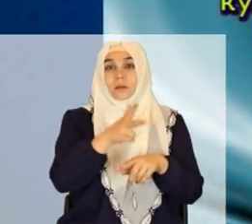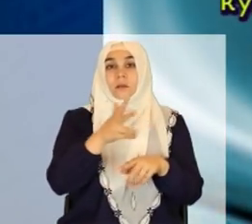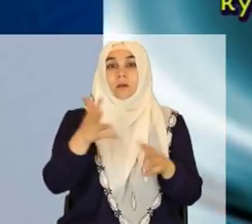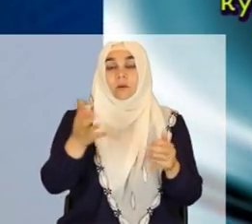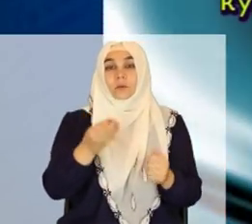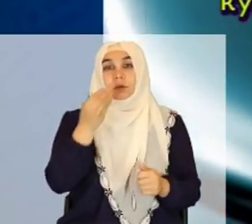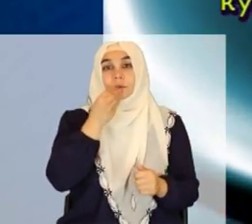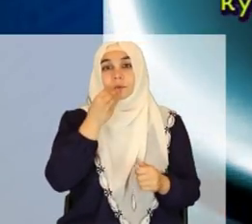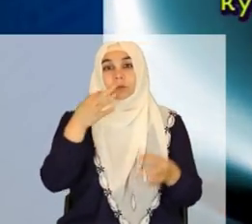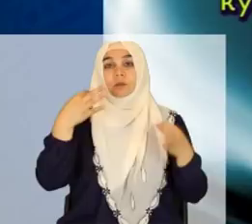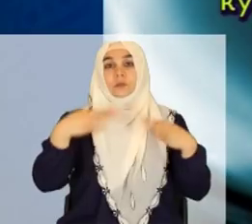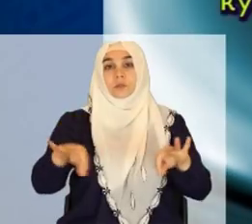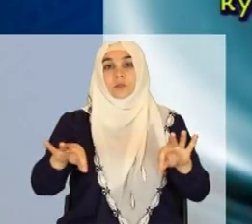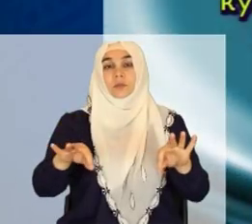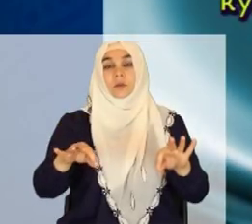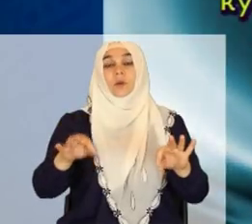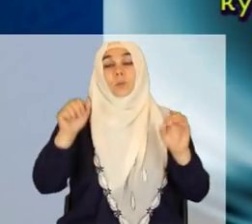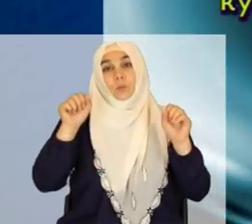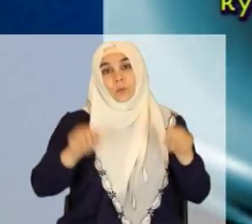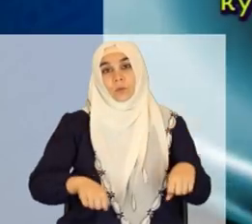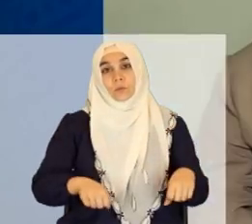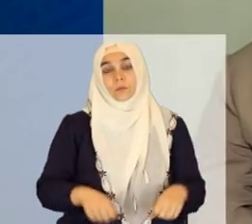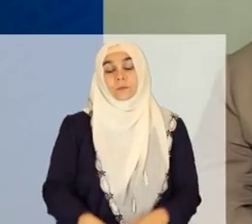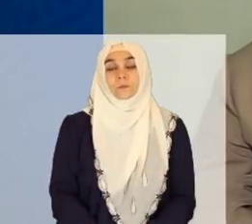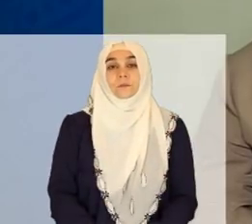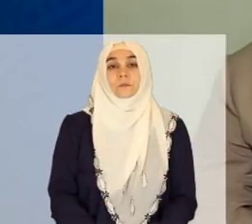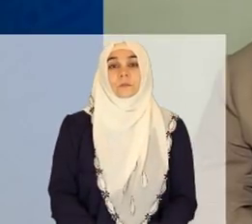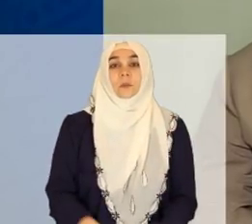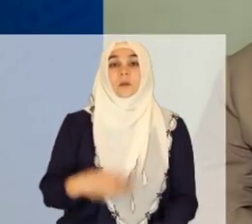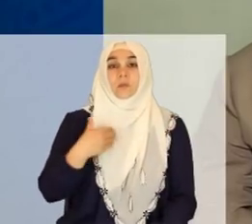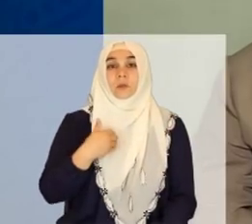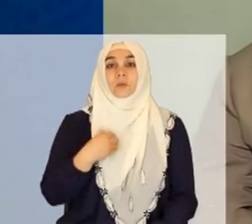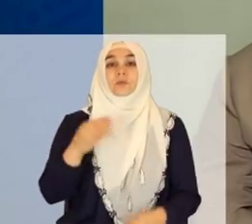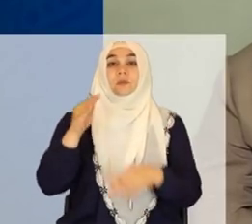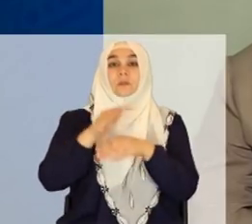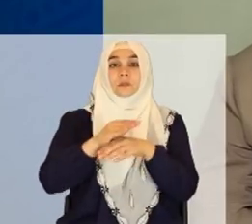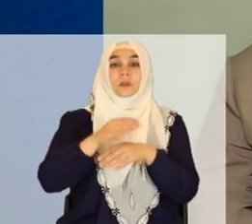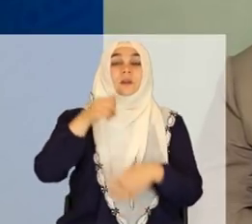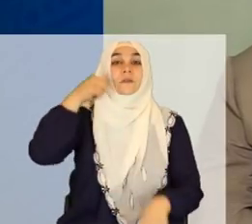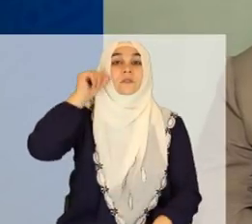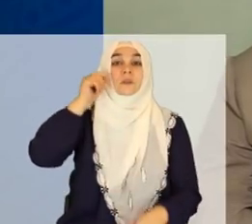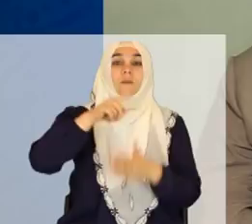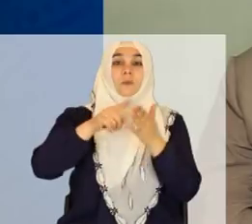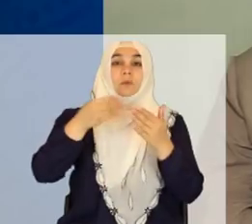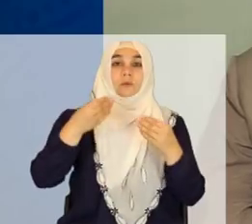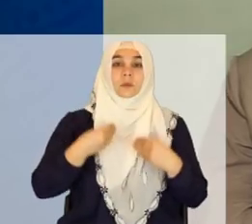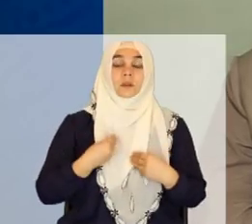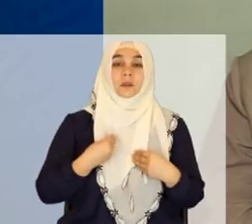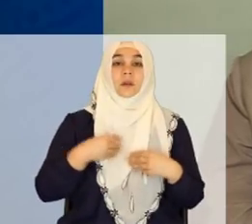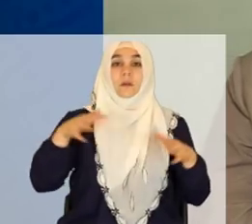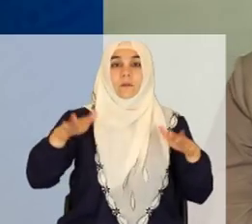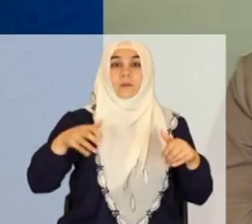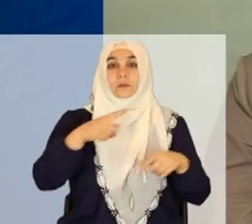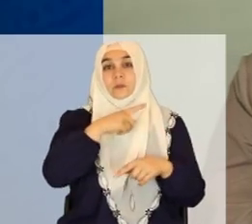ilonlarını yeyişki buyuruşadı. Şunday kılıç mümkün mü? Ben yana koşup koyayım. Keçe menge yana savol geldi.